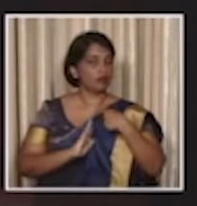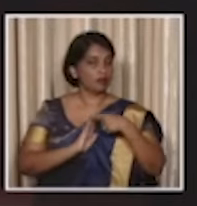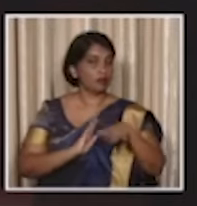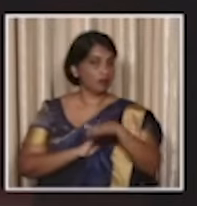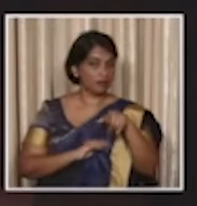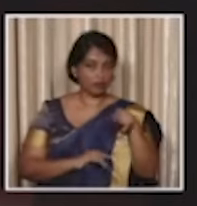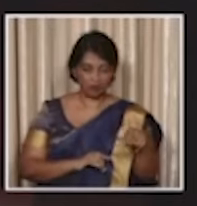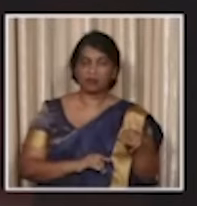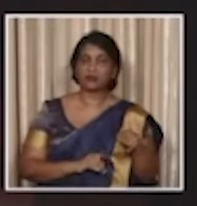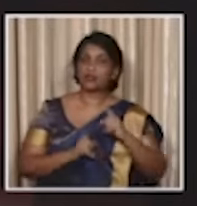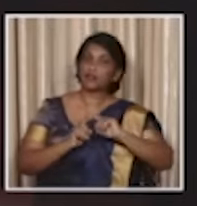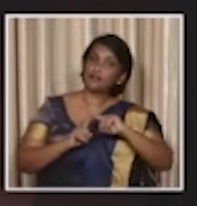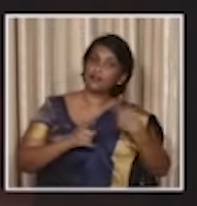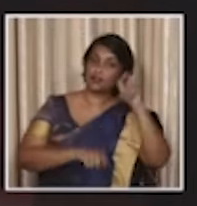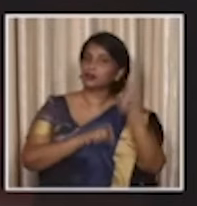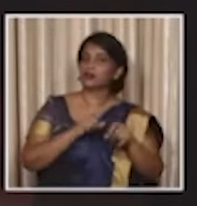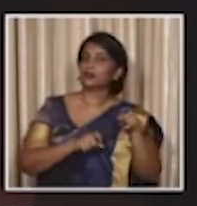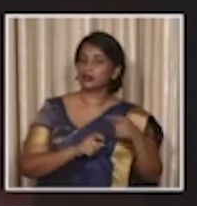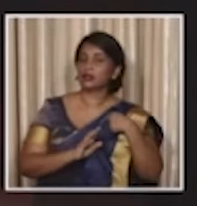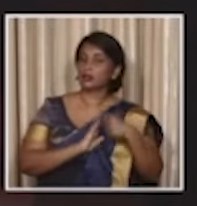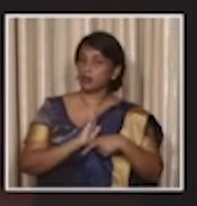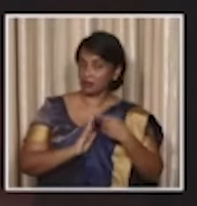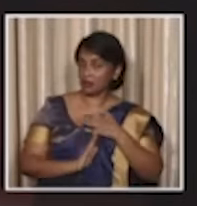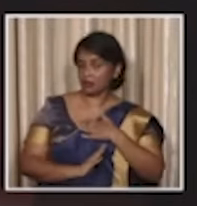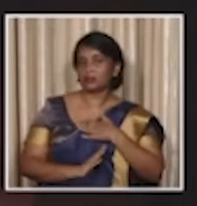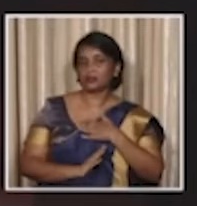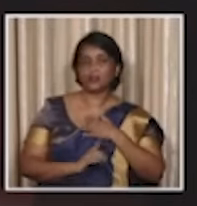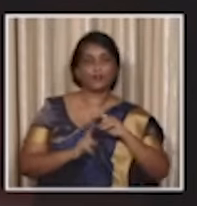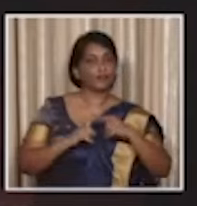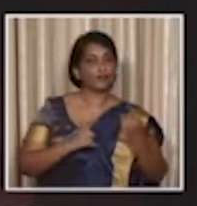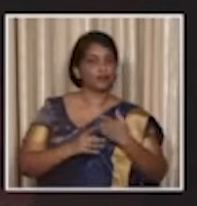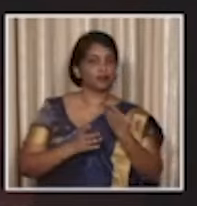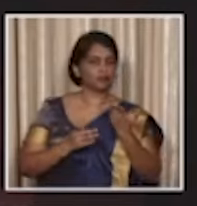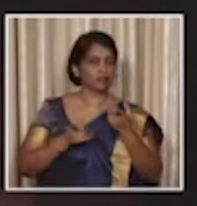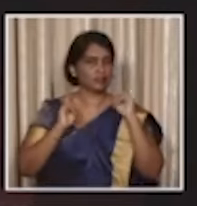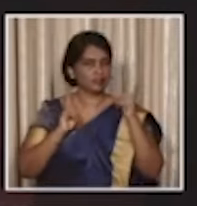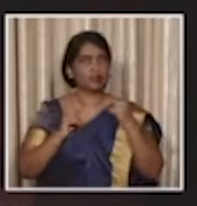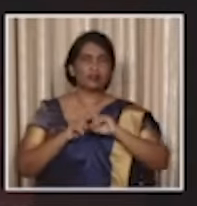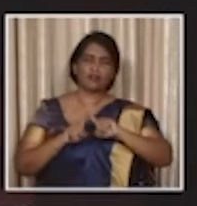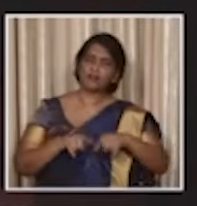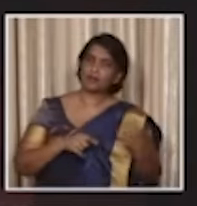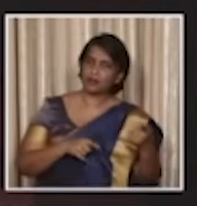පිහිටීම වෙනත් අය අපේ රට වෙනම සූදුවකට වෙනම